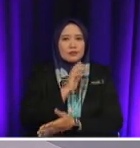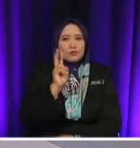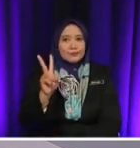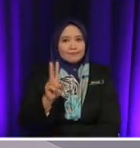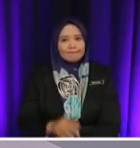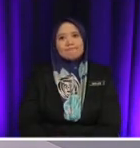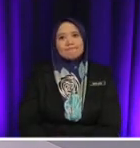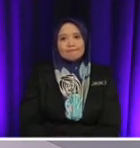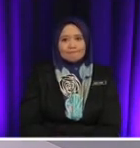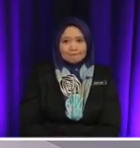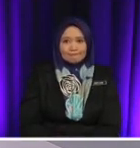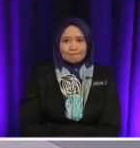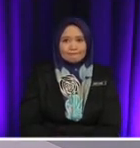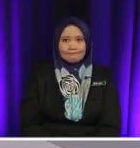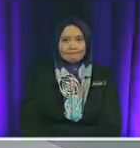selepas